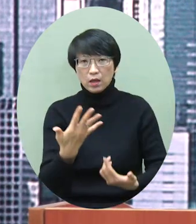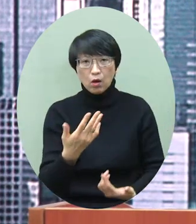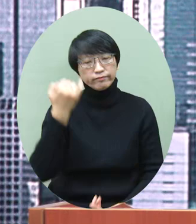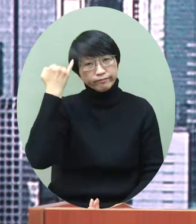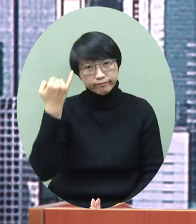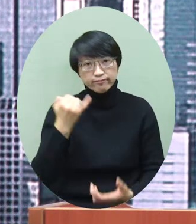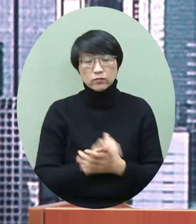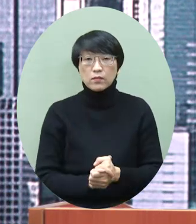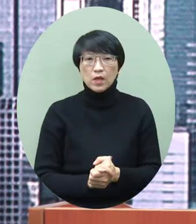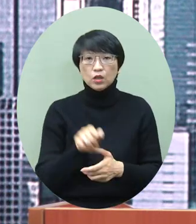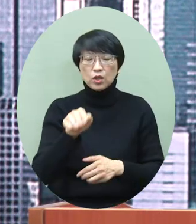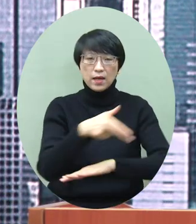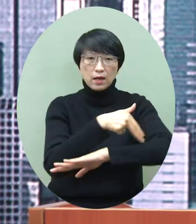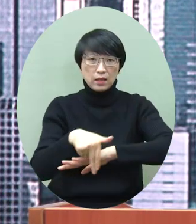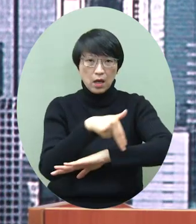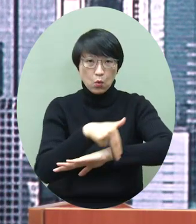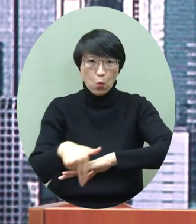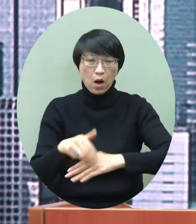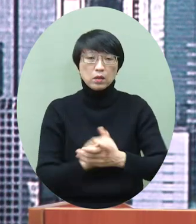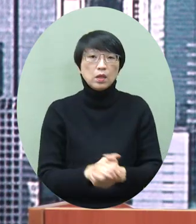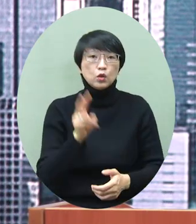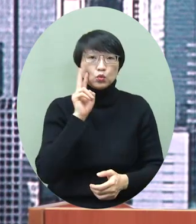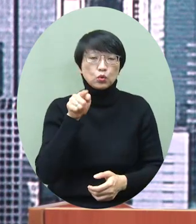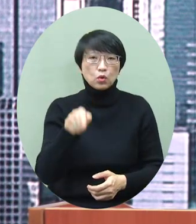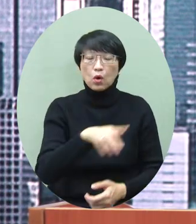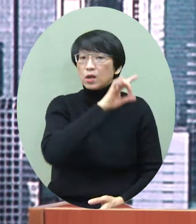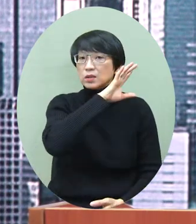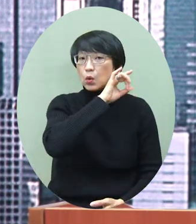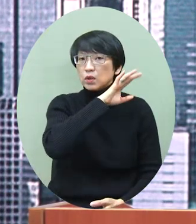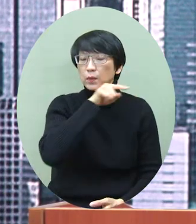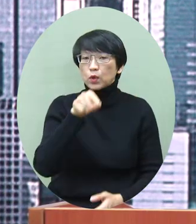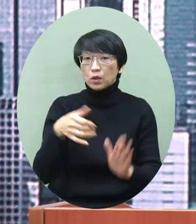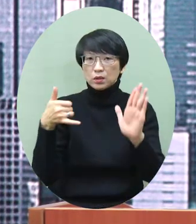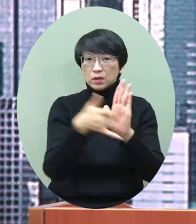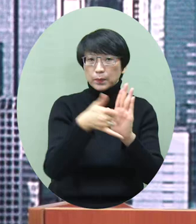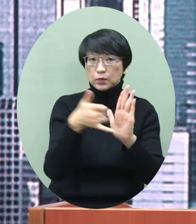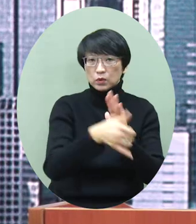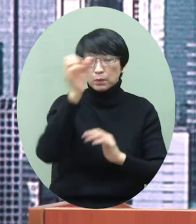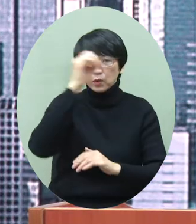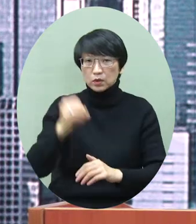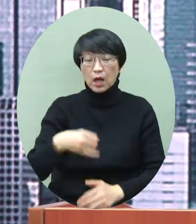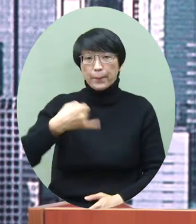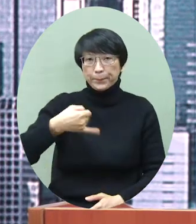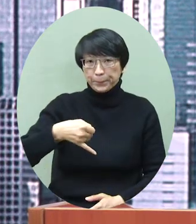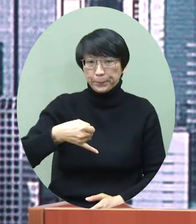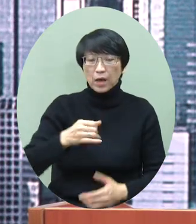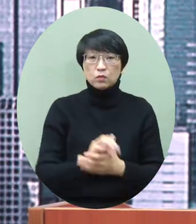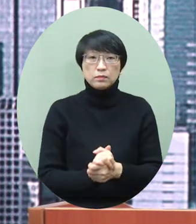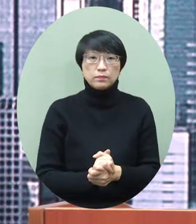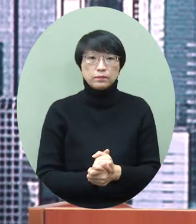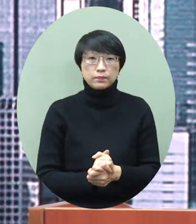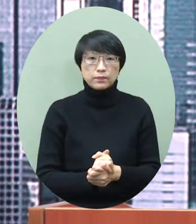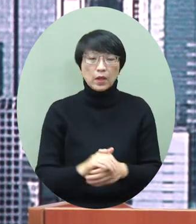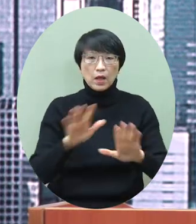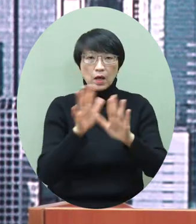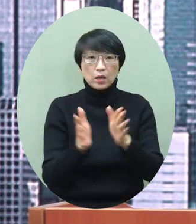咧，我哋個基本上嘅計劃咧就係、是如果嗰個酒店本身個入住率咧係不足嚇，即係整個喺個